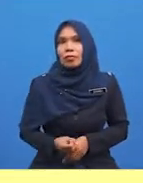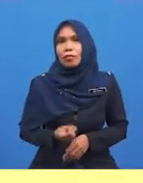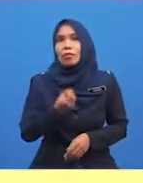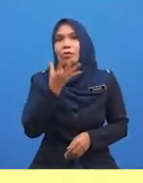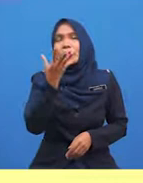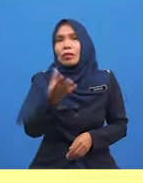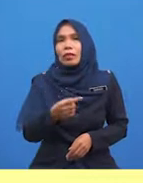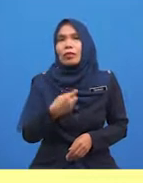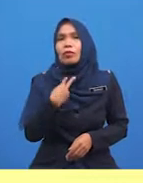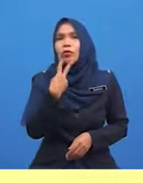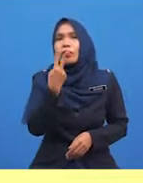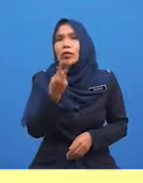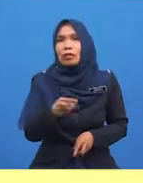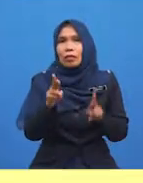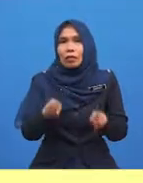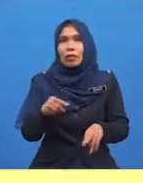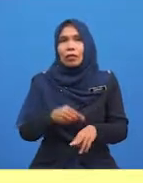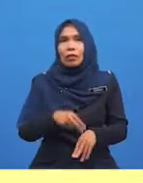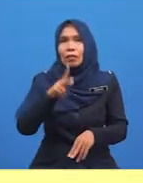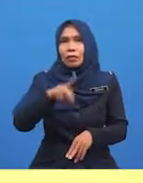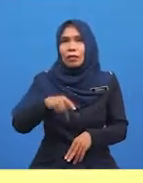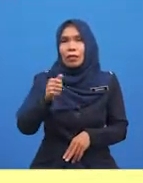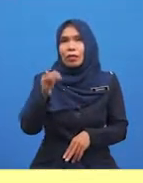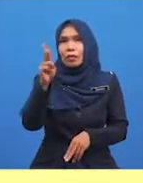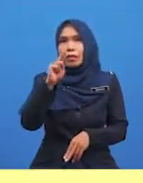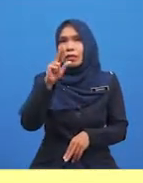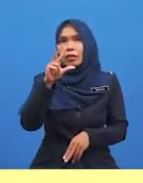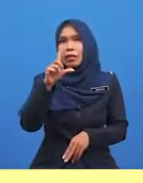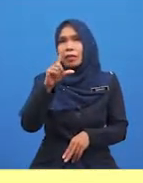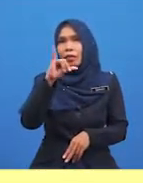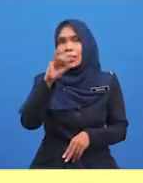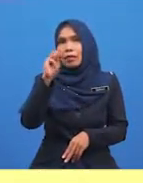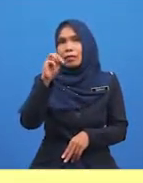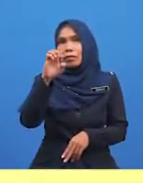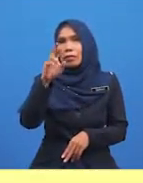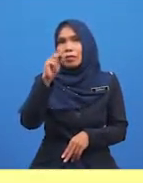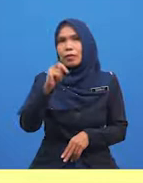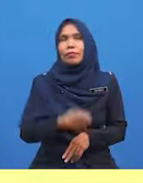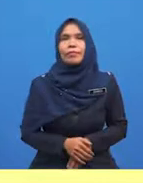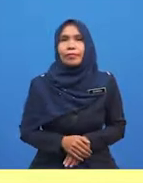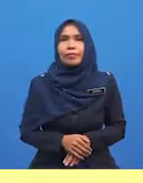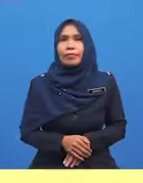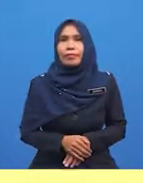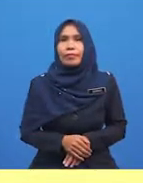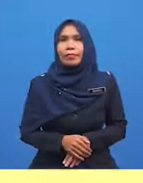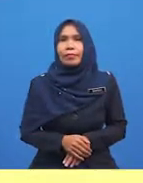demokrasi berparlimen ini, parti politik yang menang secara majoriti dalam pilihan raya